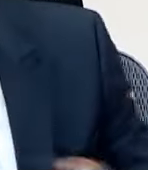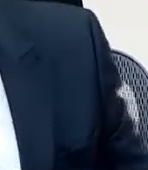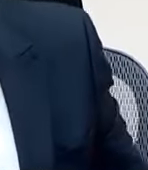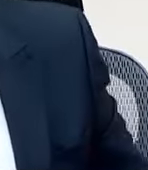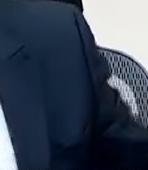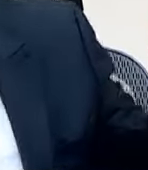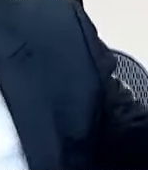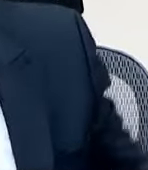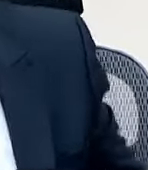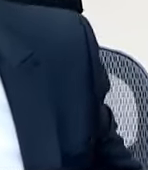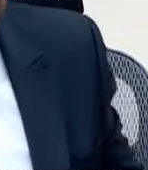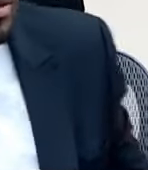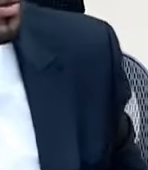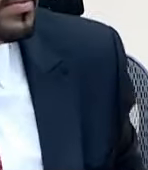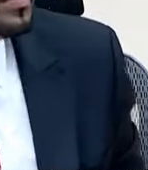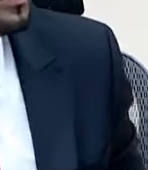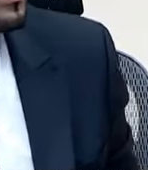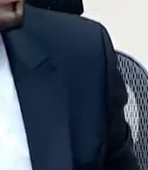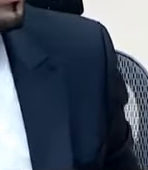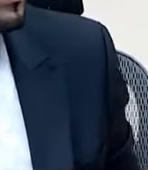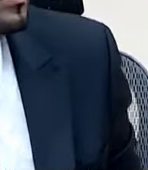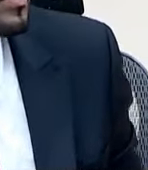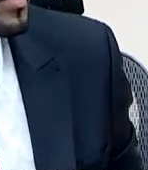ምን ብናደርግ ነው ከደሳሳ ጎጆ የምናወጣው?